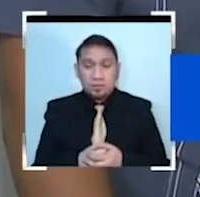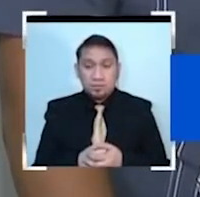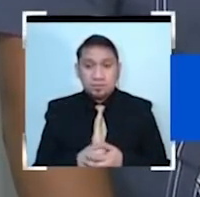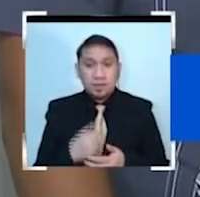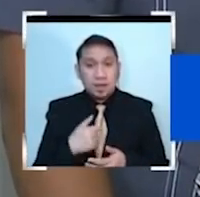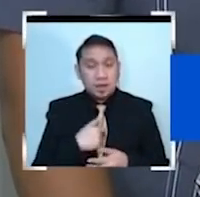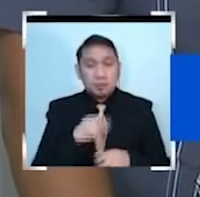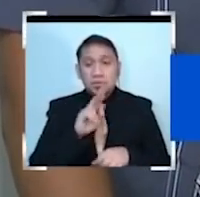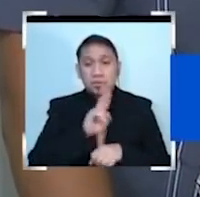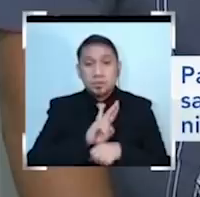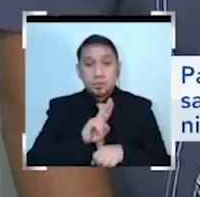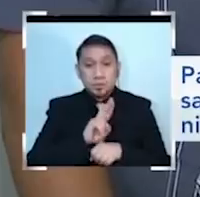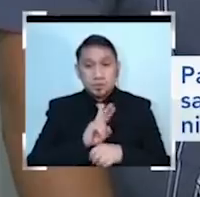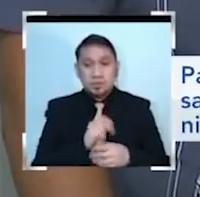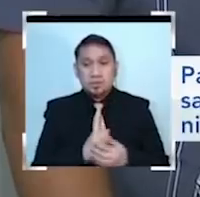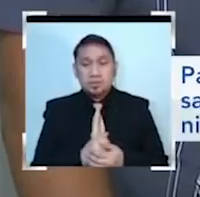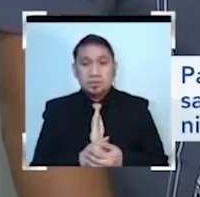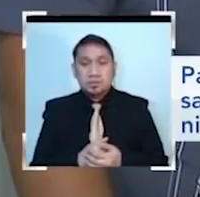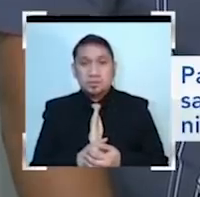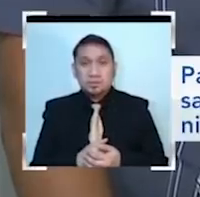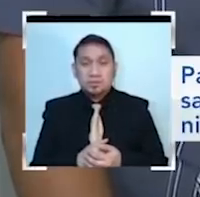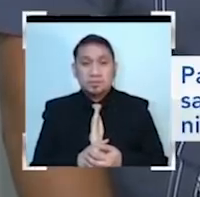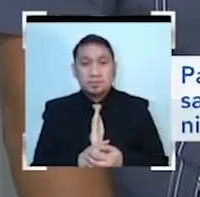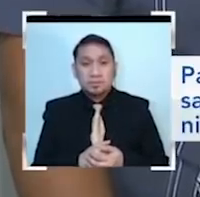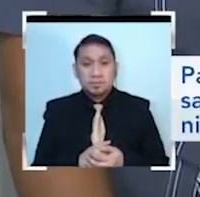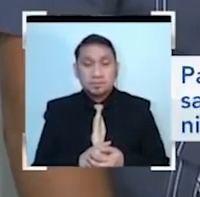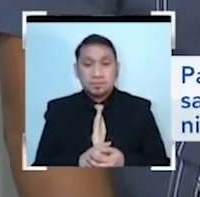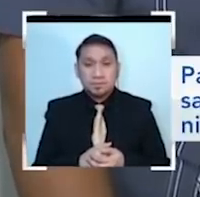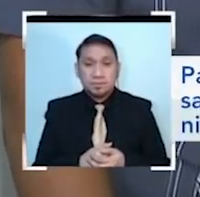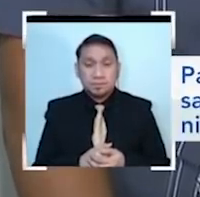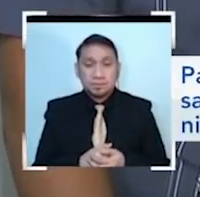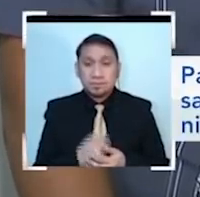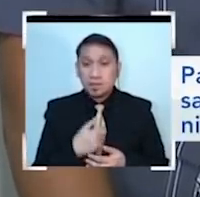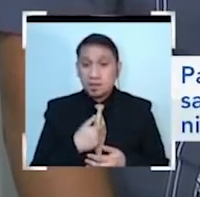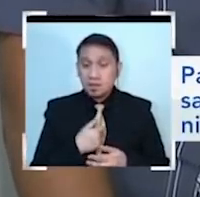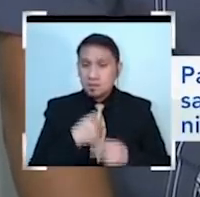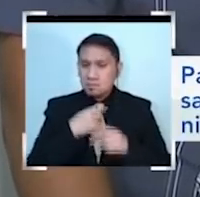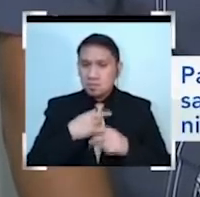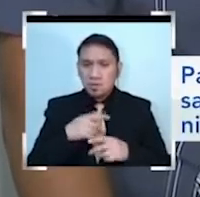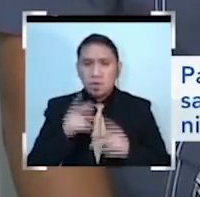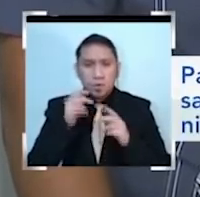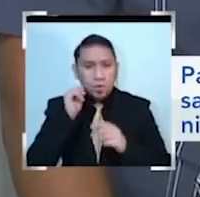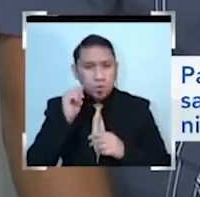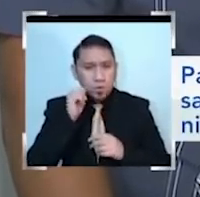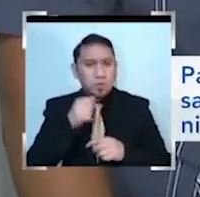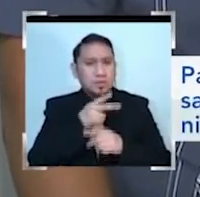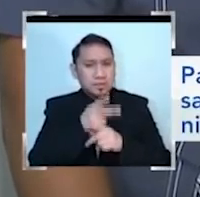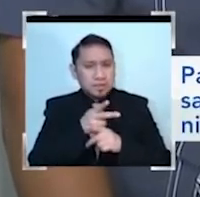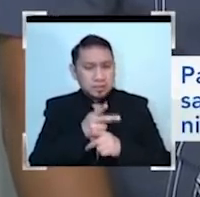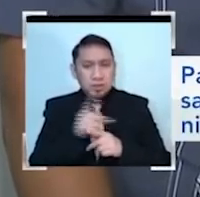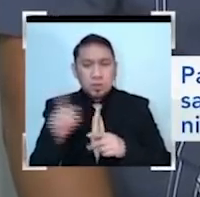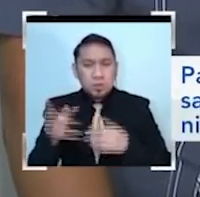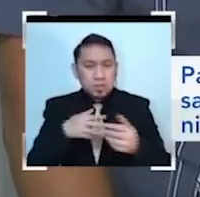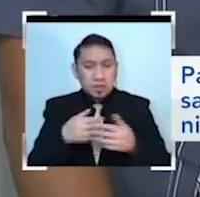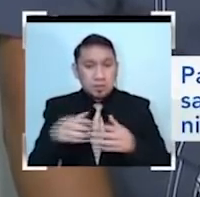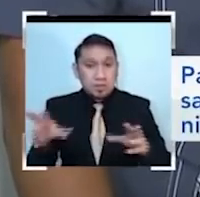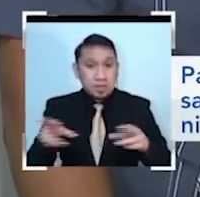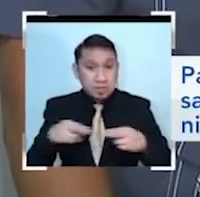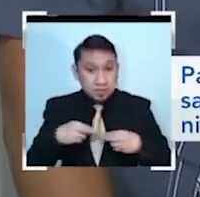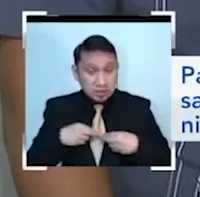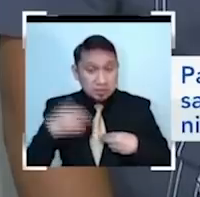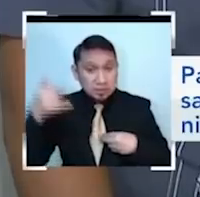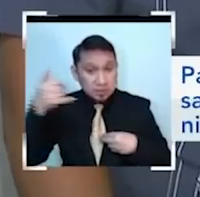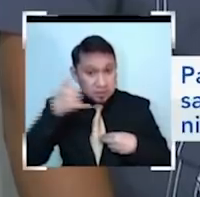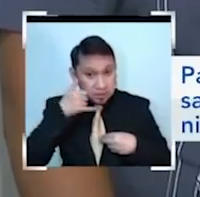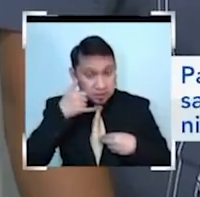po, nagiging maingat po ako sa mga nire-receive kong tawag at mga binubuksan ko